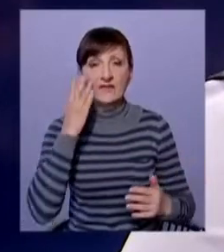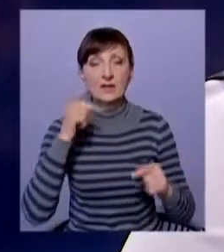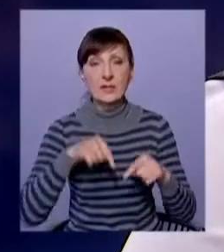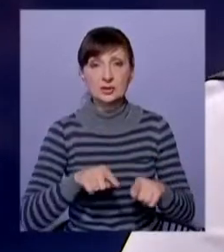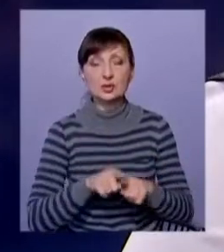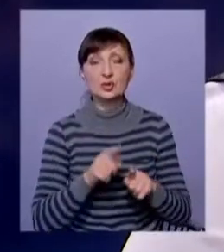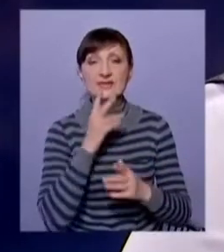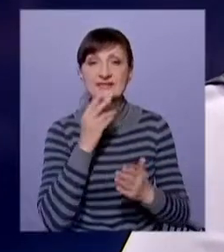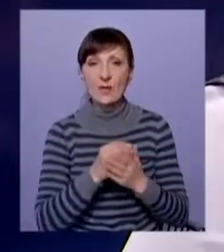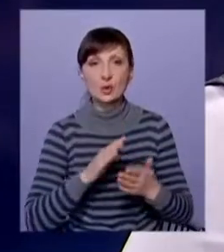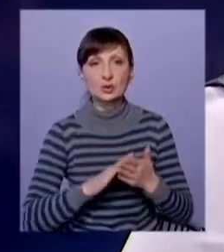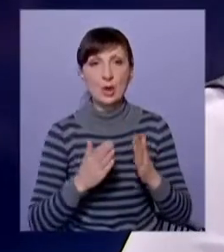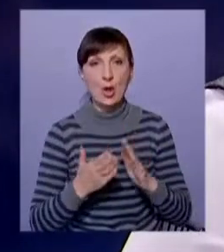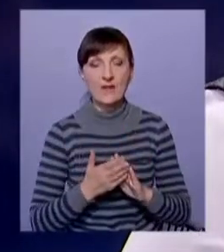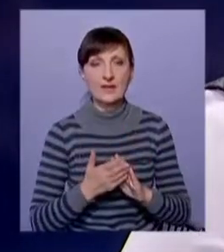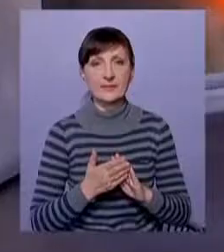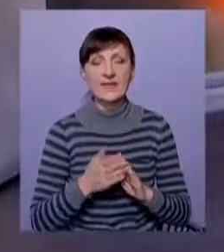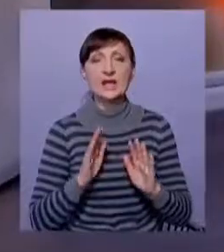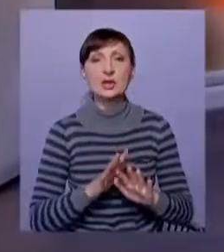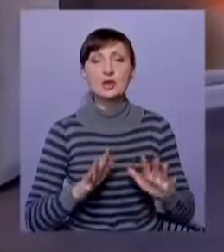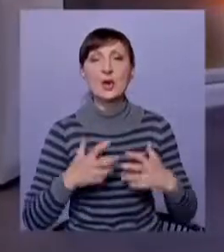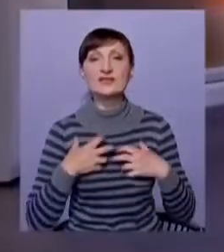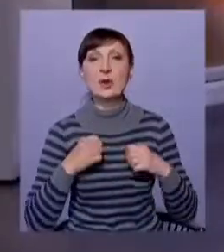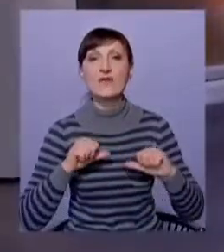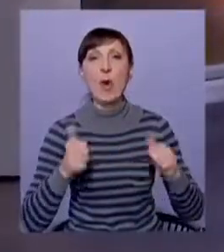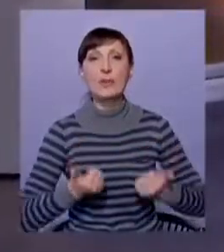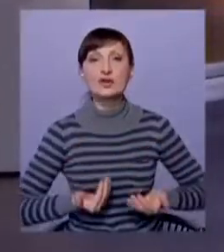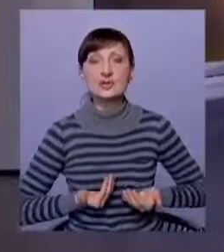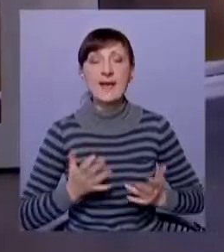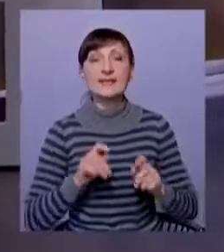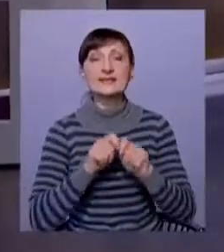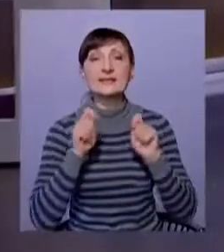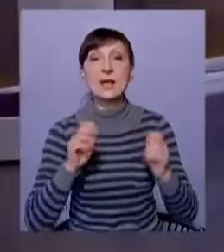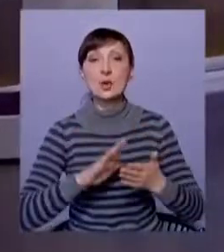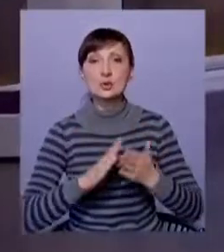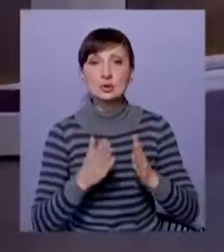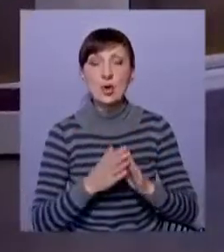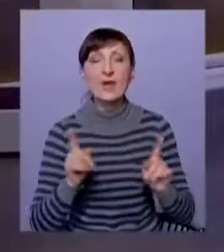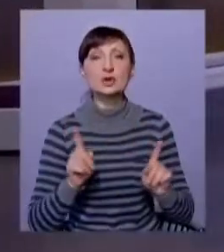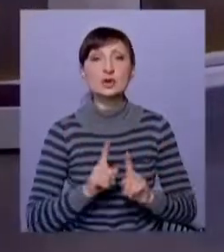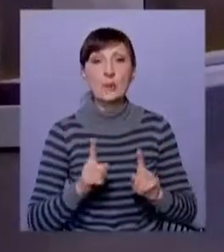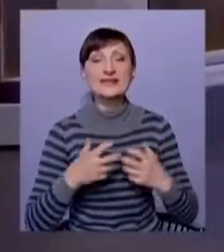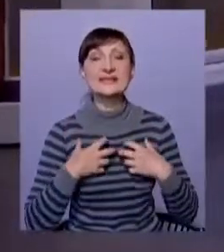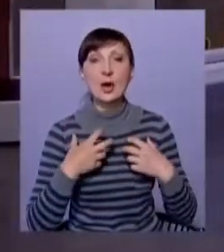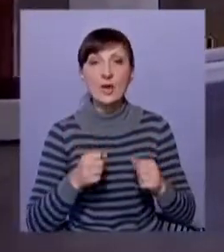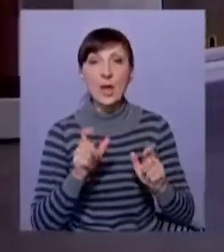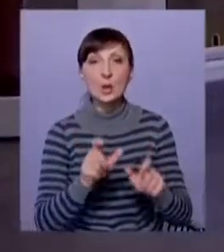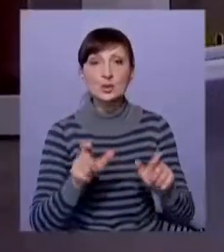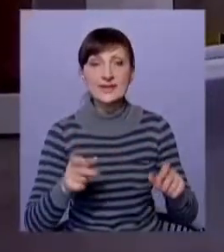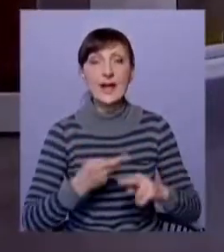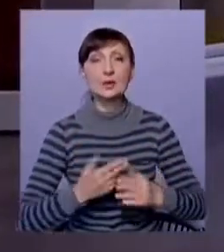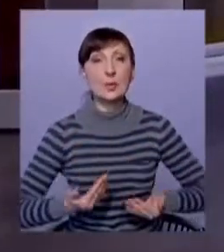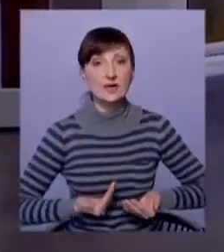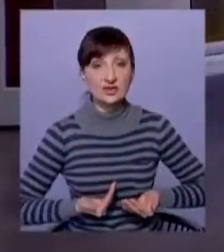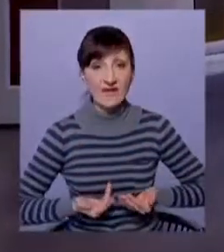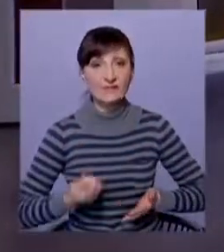некий пунктик. Конечно, да? Конечно, это не только здоровый образ жизни, да, но и создание условий для того, чтобы здоровье граждан, которые проживают в этом